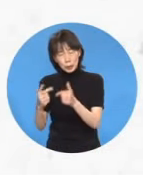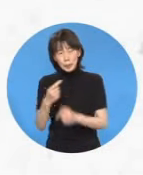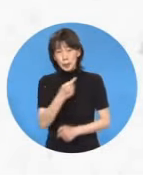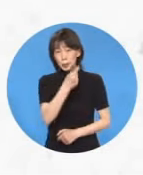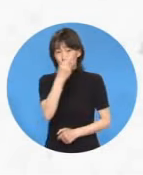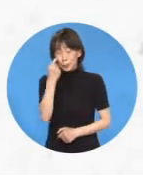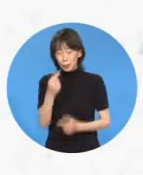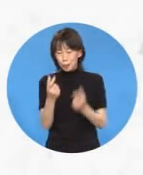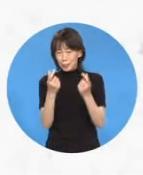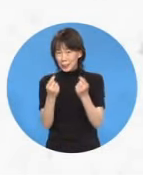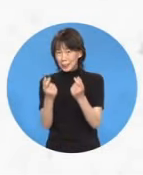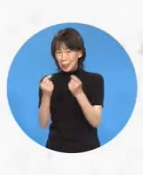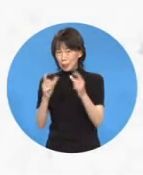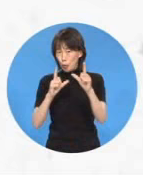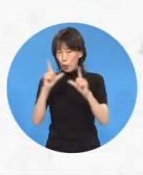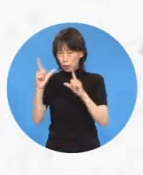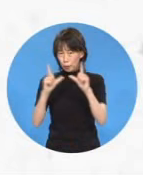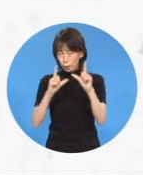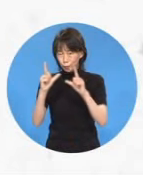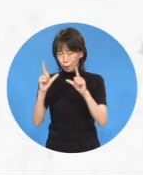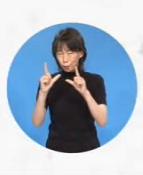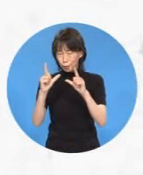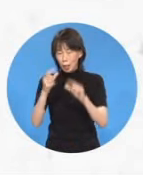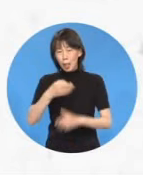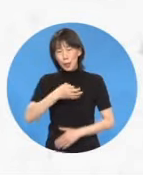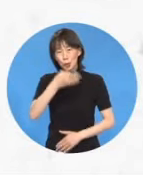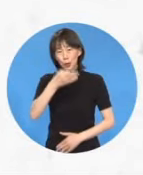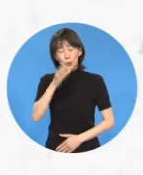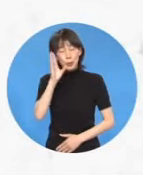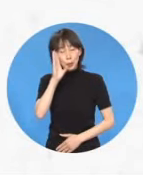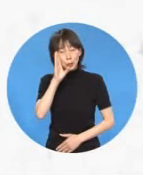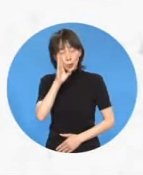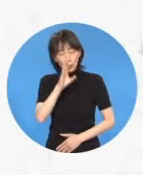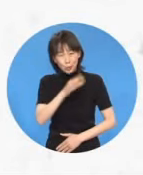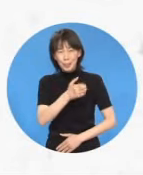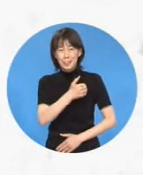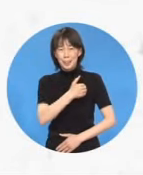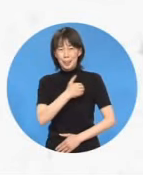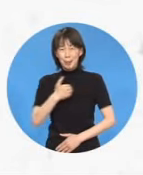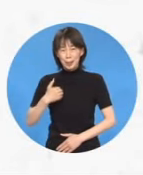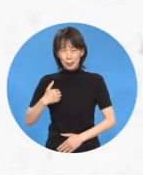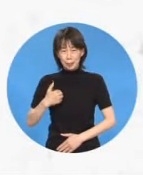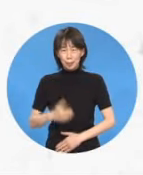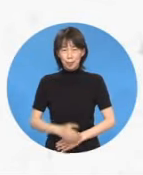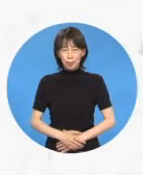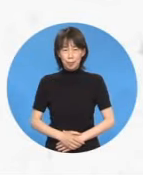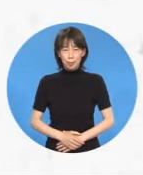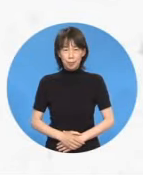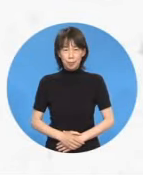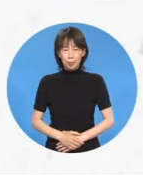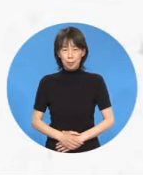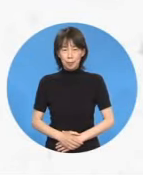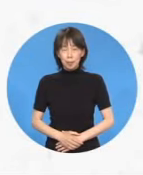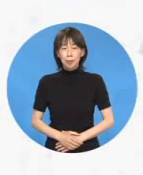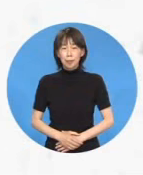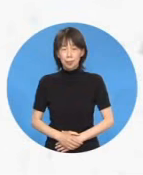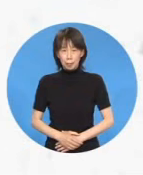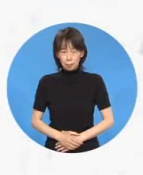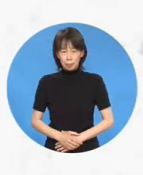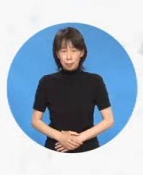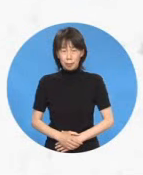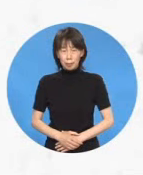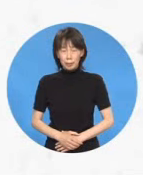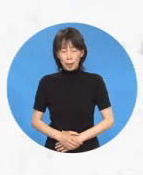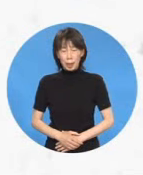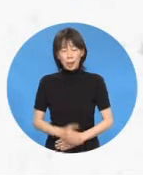ゆっくりと口をしっかり動かすとつえないで滑舌よく話すことができますよ